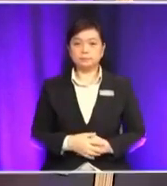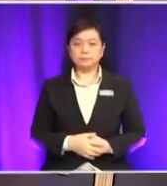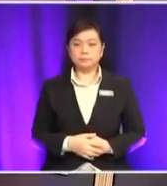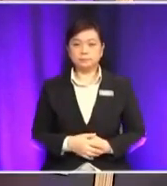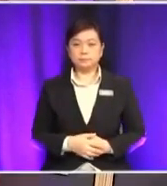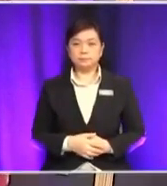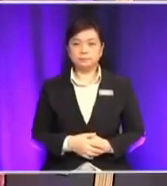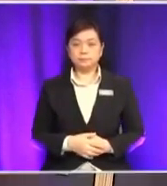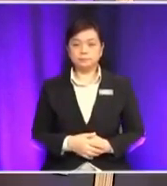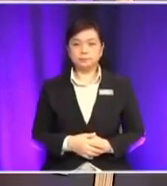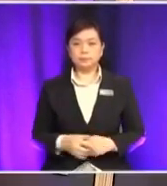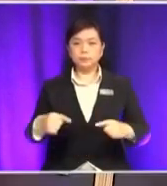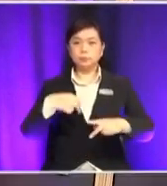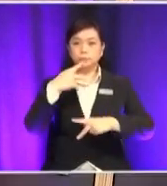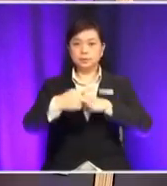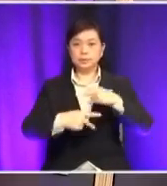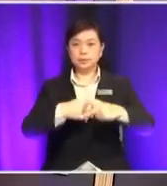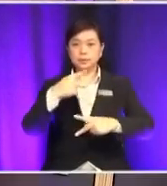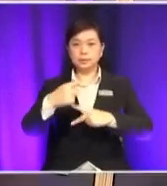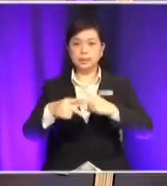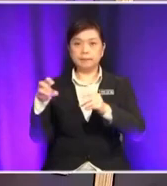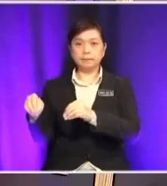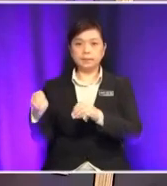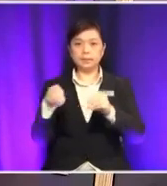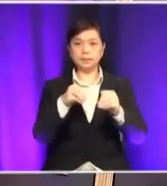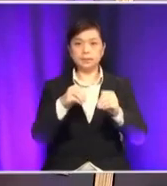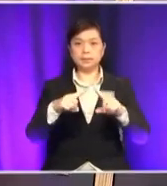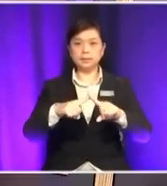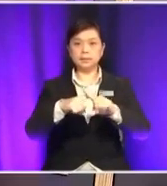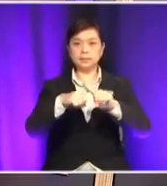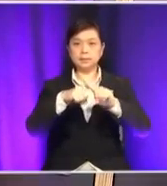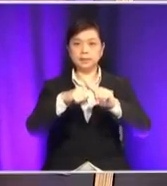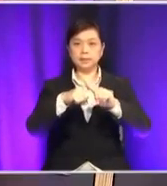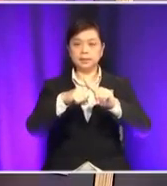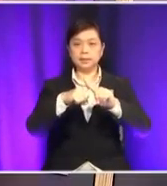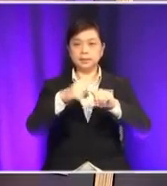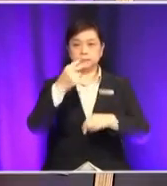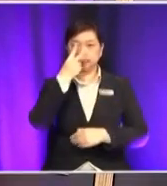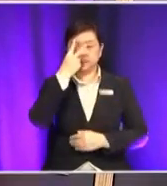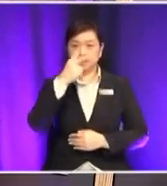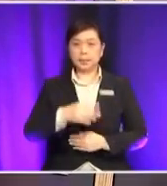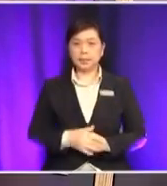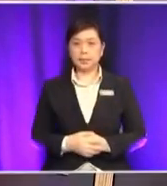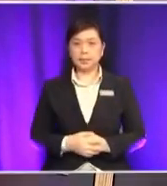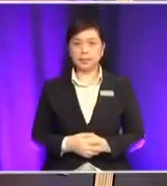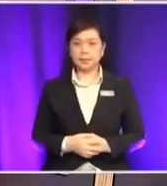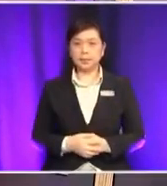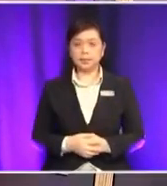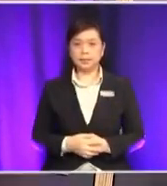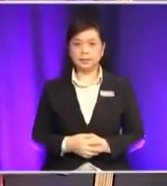oke proses pindah silang ini sangat-sangat penting Kris dicoba bagi satu bintang lah bintang 3 jadi mencoba